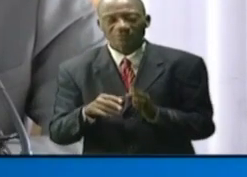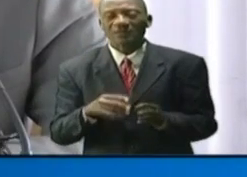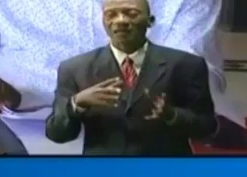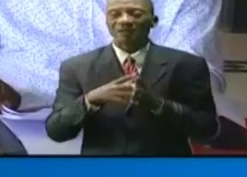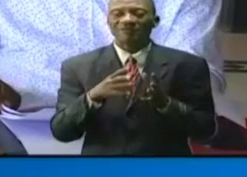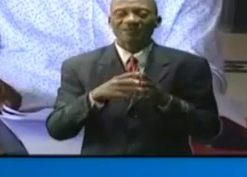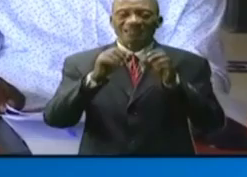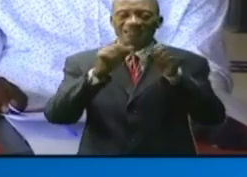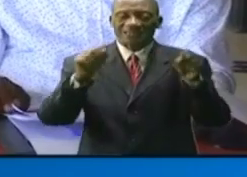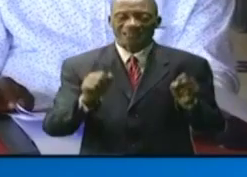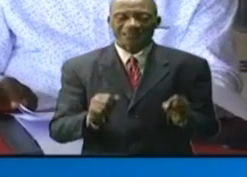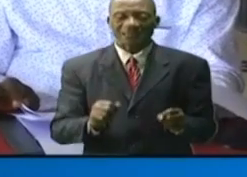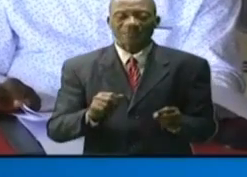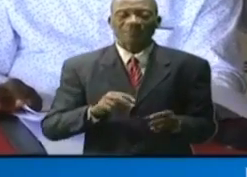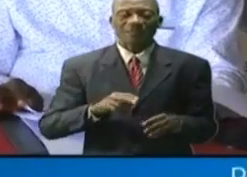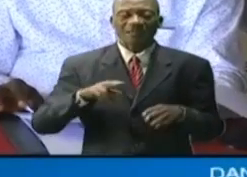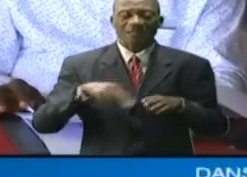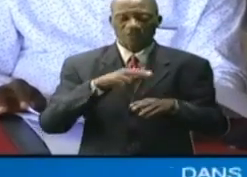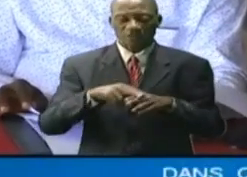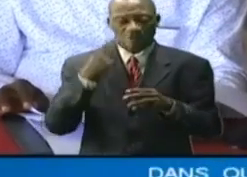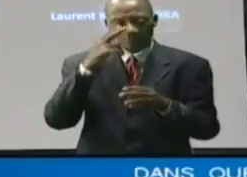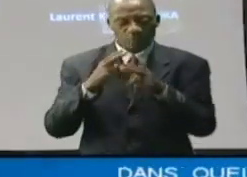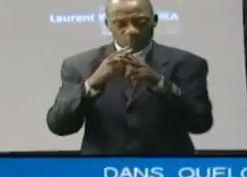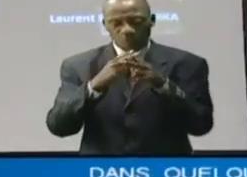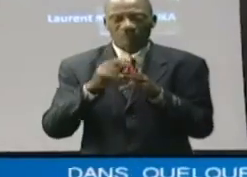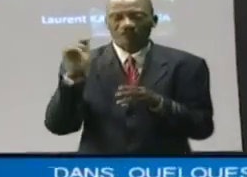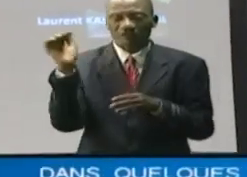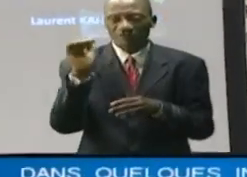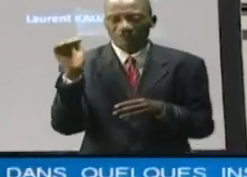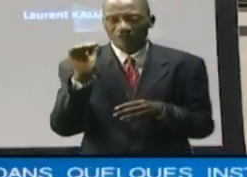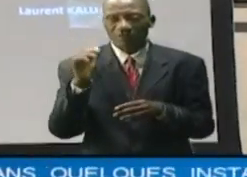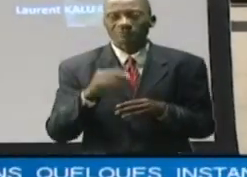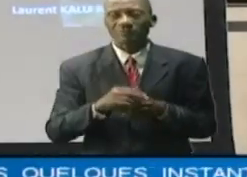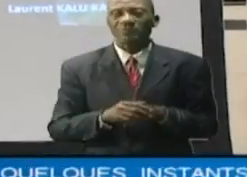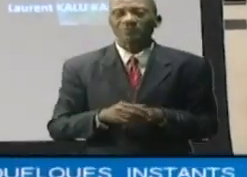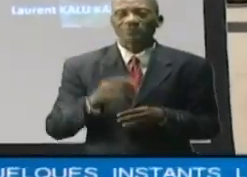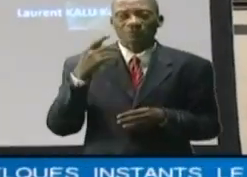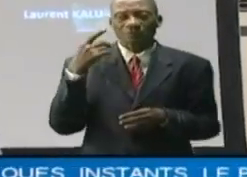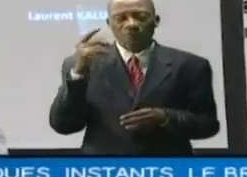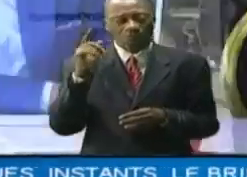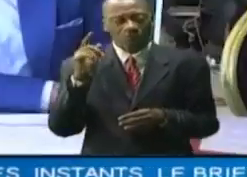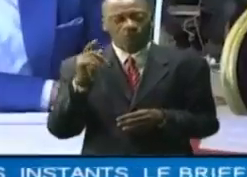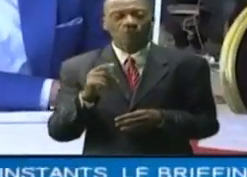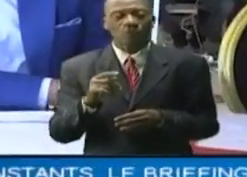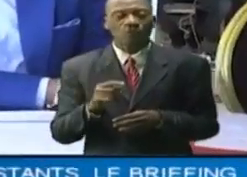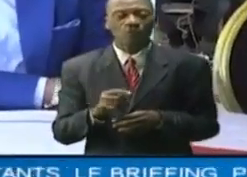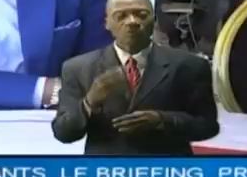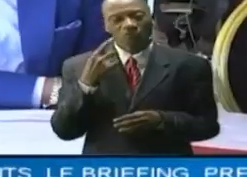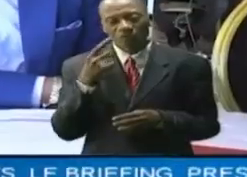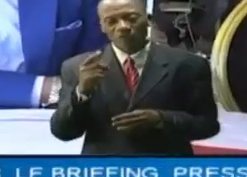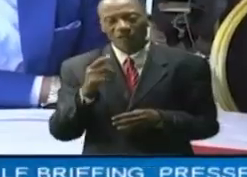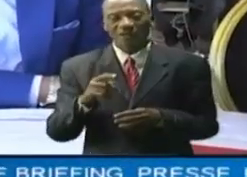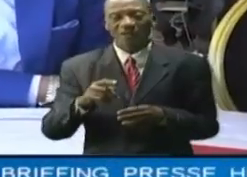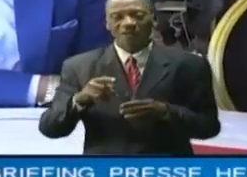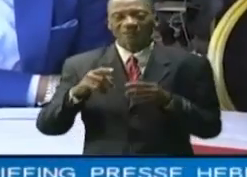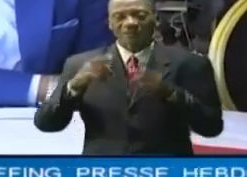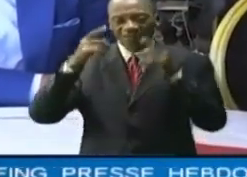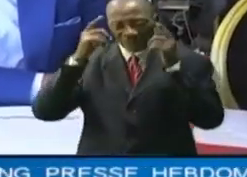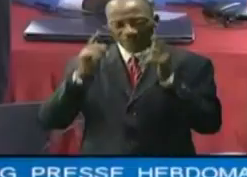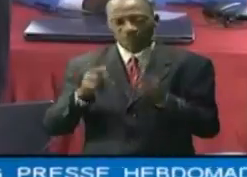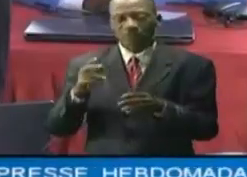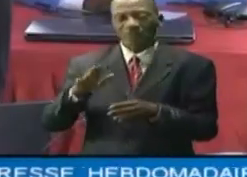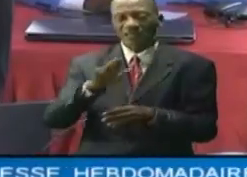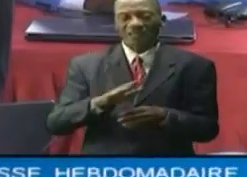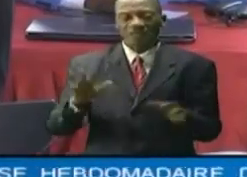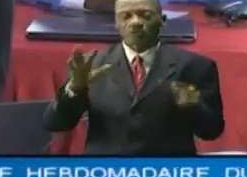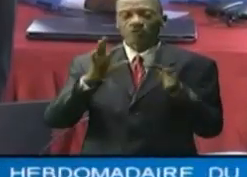de surveillance des forêts, SNCF, pour répondre aux critères de la Convention cadre des Nations Unies sur le changement climatique, a souligné